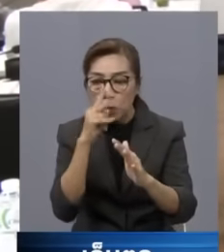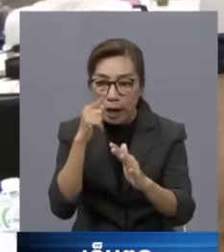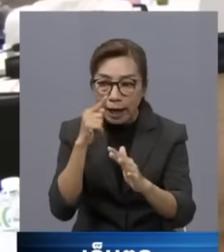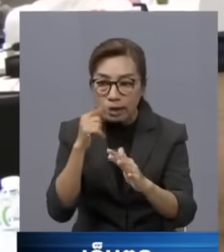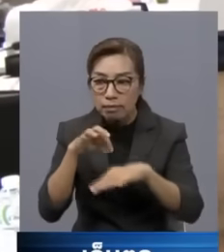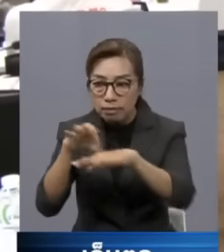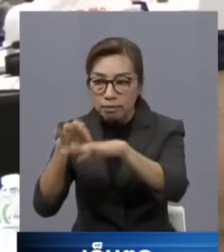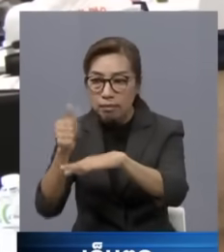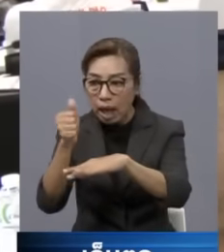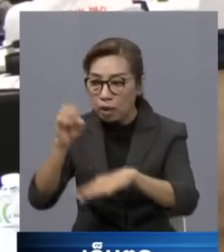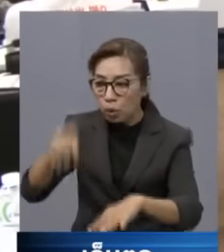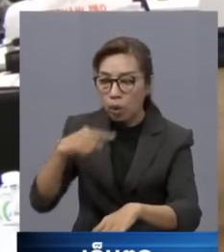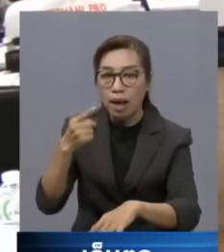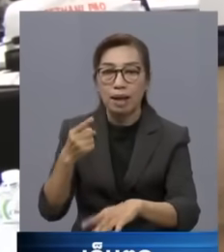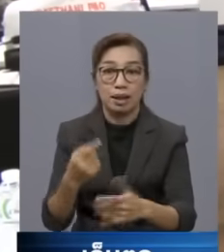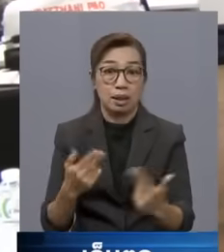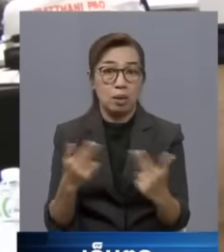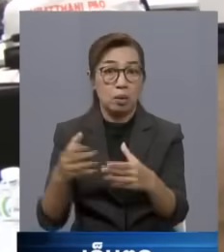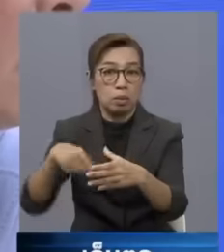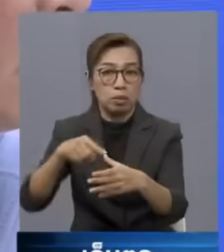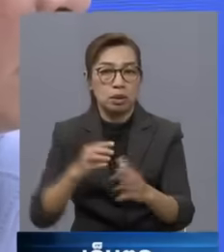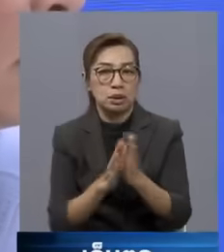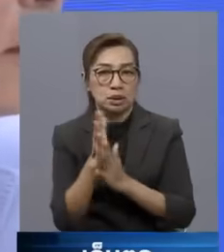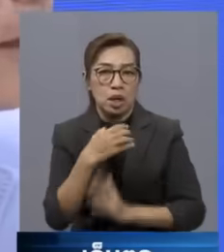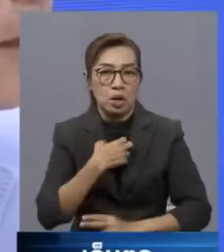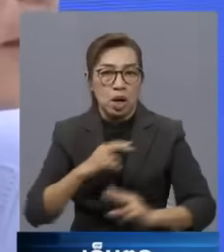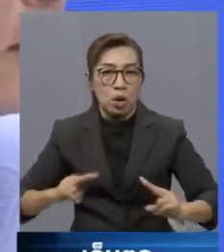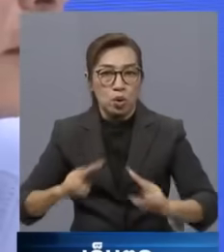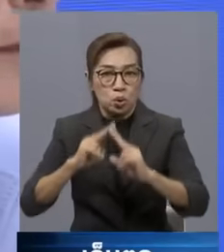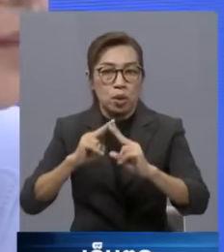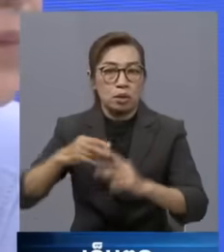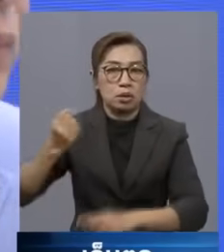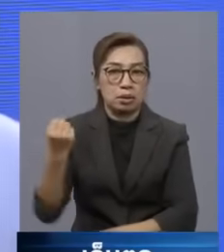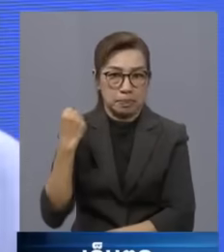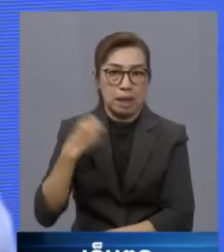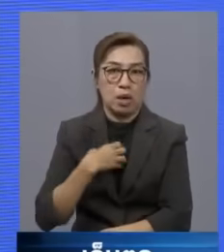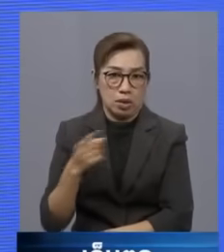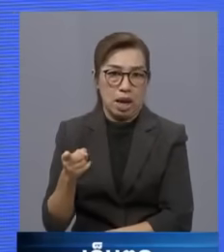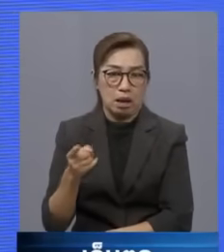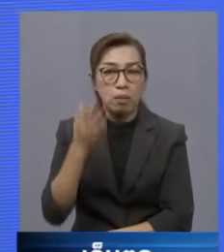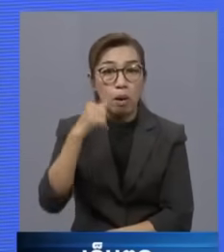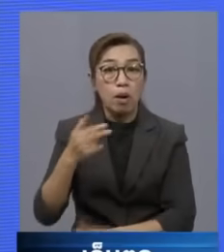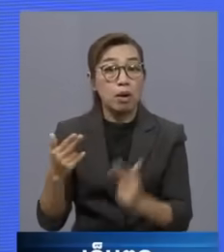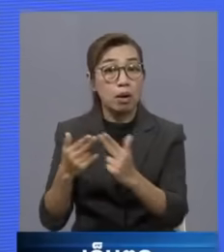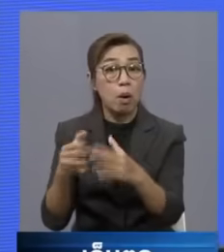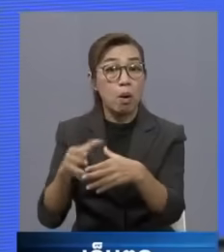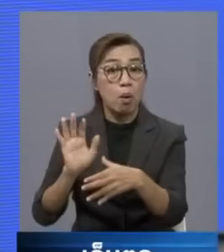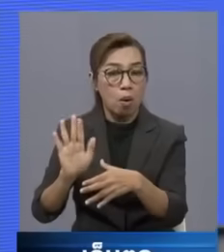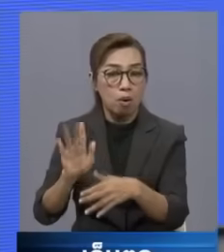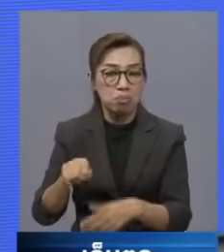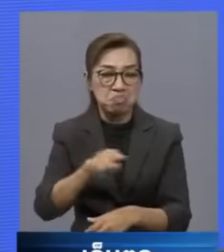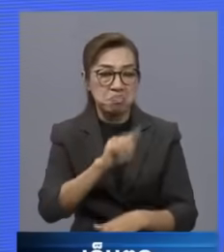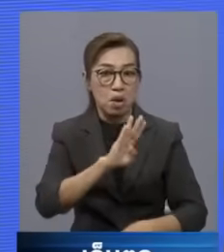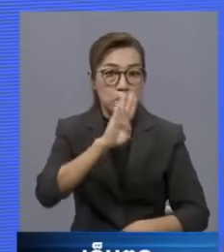ด้านรวมไทยสร้างชาติอันนี้เขาหมายมั่นกระทรวงพลังงานเอาไว้เลยนะฮะเพราะอย่างที่เราบอกว่าเบื้องลึกเบื้องหลังเนี่ยนะฮะมี